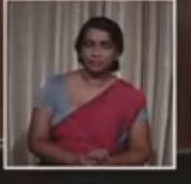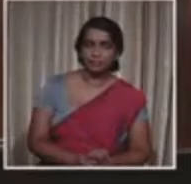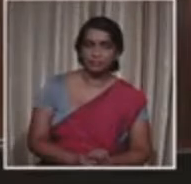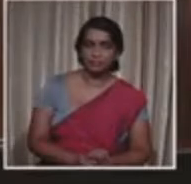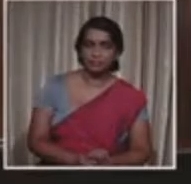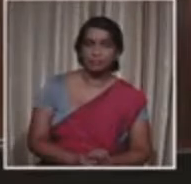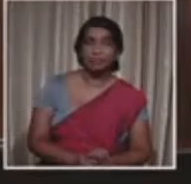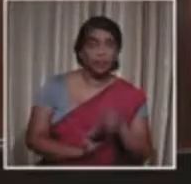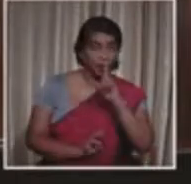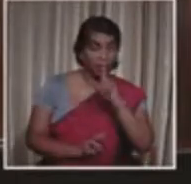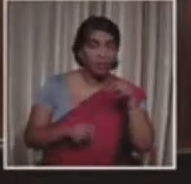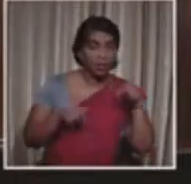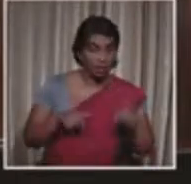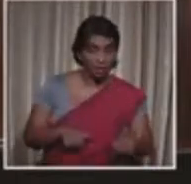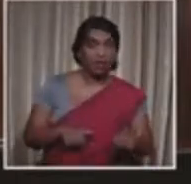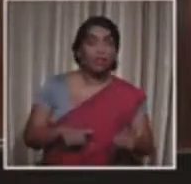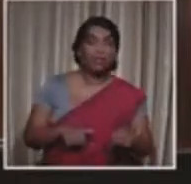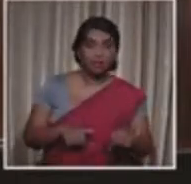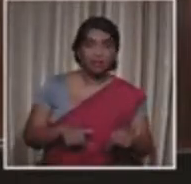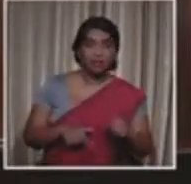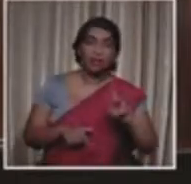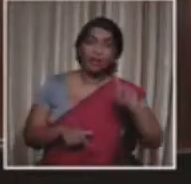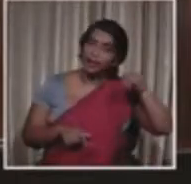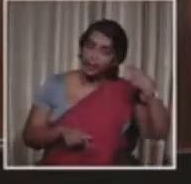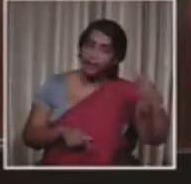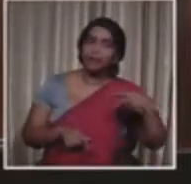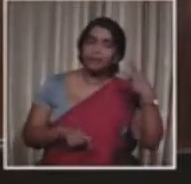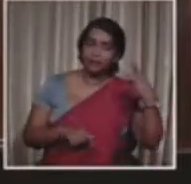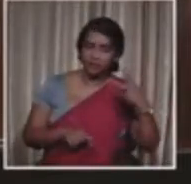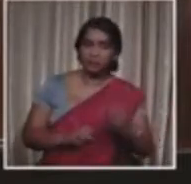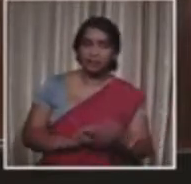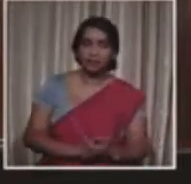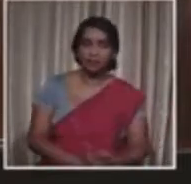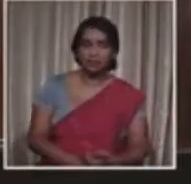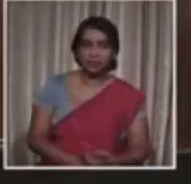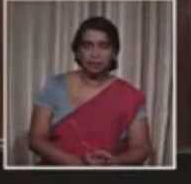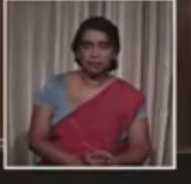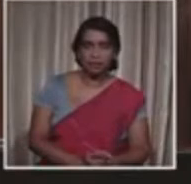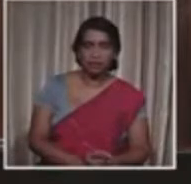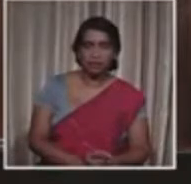අපි කතා කරේ අදත් අරගෙන උමනා නම් හෙටත් අරගෙන